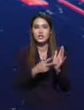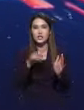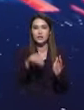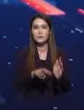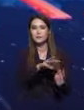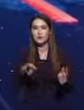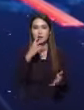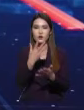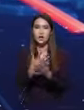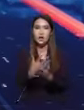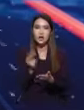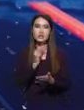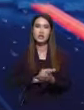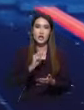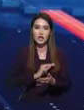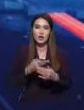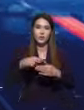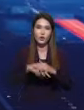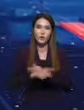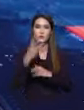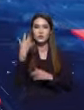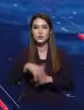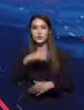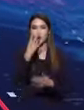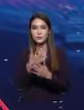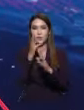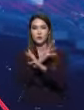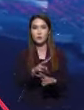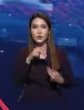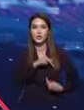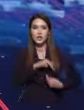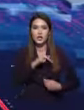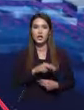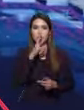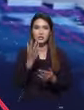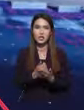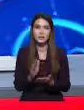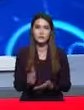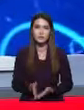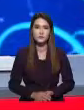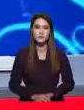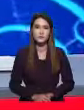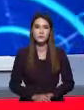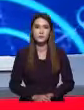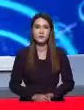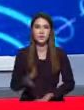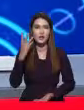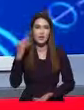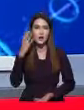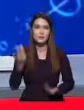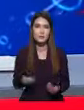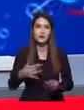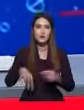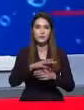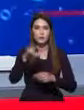жуық жалдамалы қызметкердің, оның ішінде 350 мыңға жуық бюджет қызметкерінің ақшалай табысы өседі. Алматы тұрғындарының